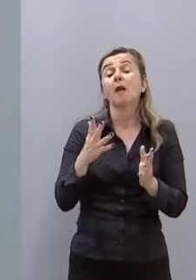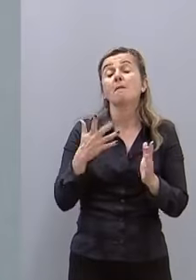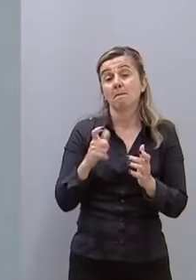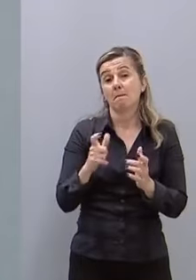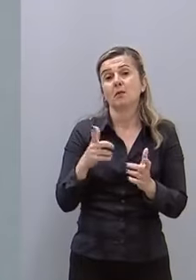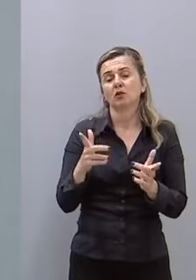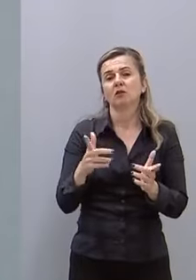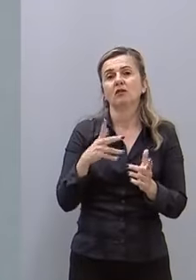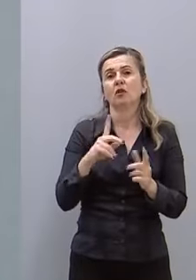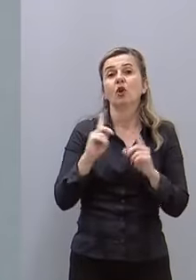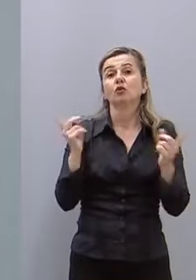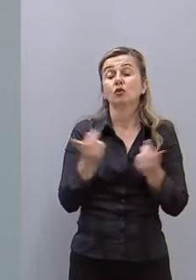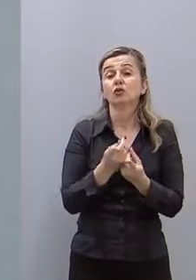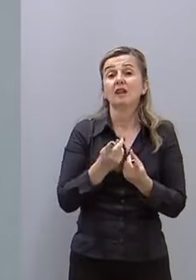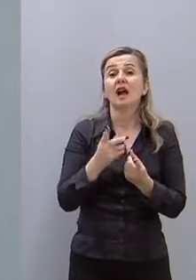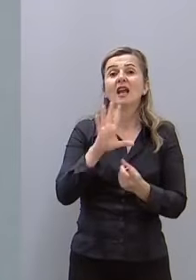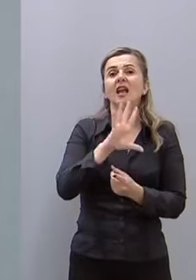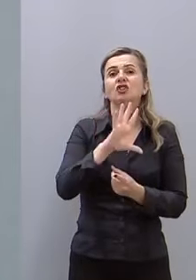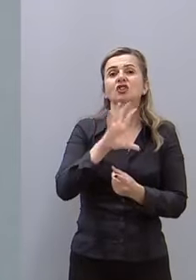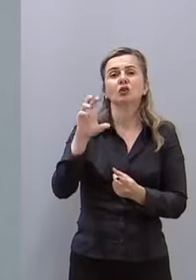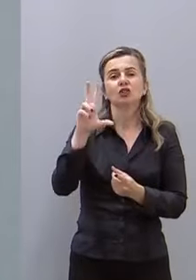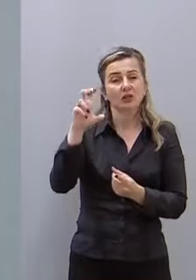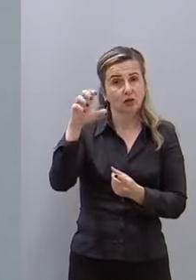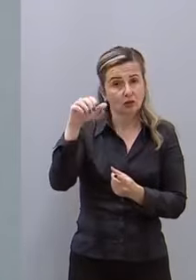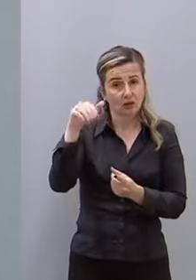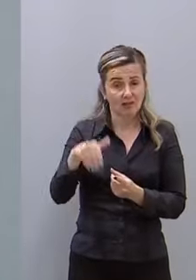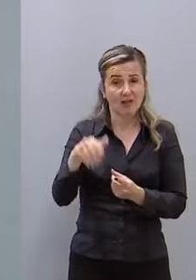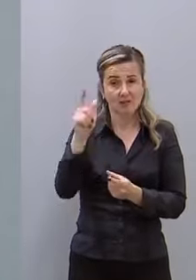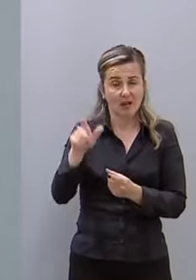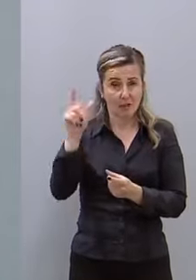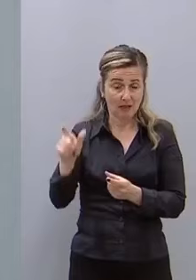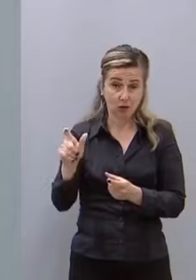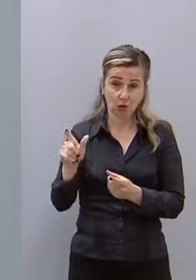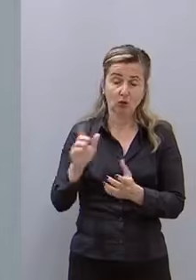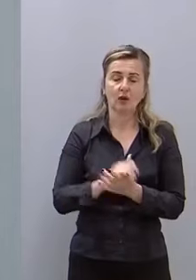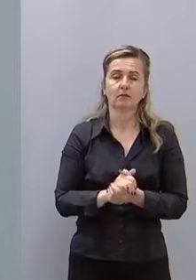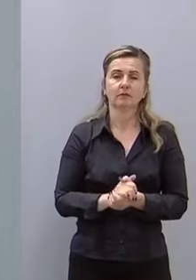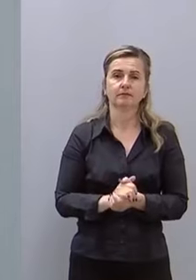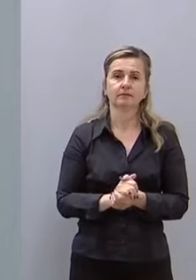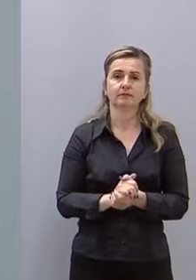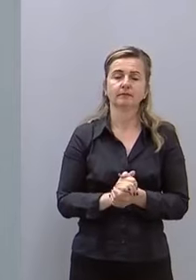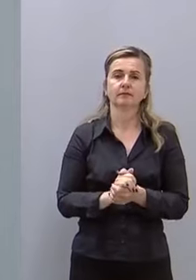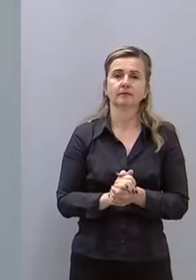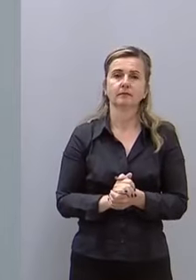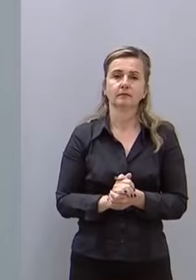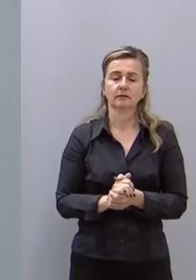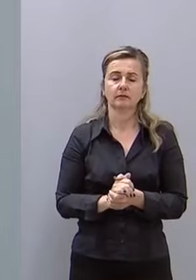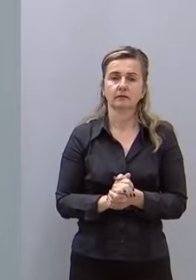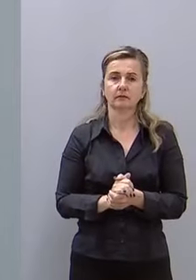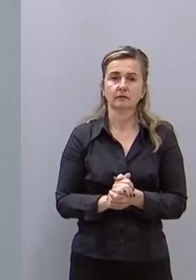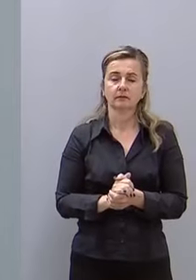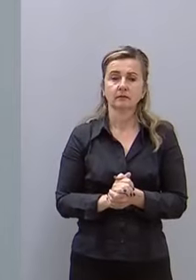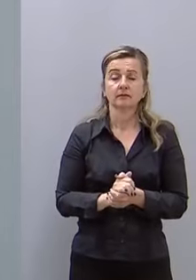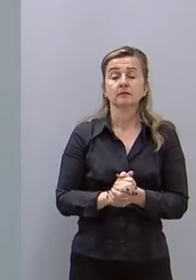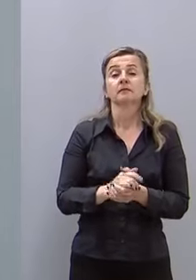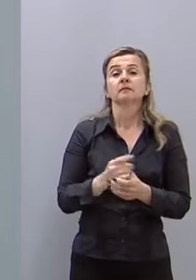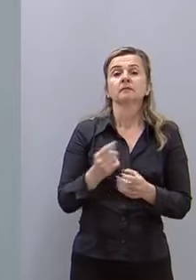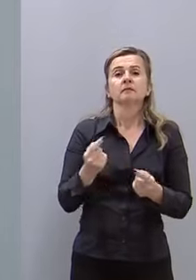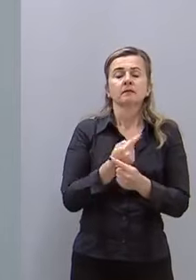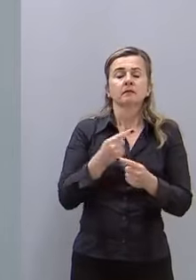oggi abbiamo la possibilità di farne 2000 e siamo tra chi ne fa di più per capirci tema tema aperture